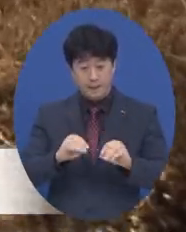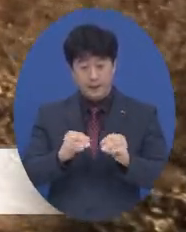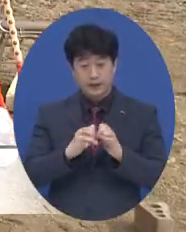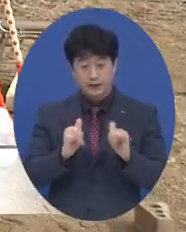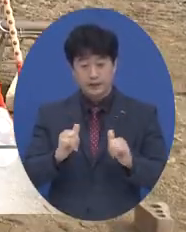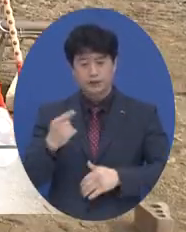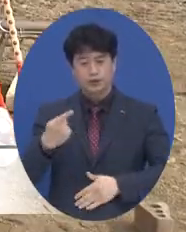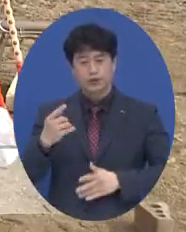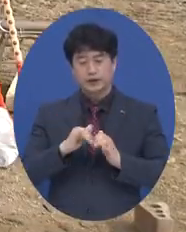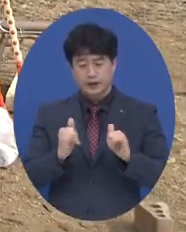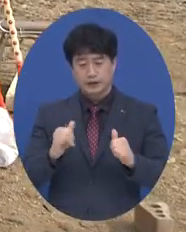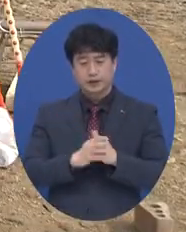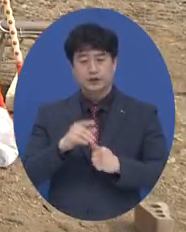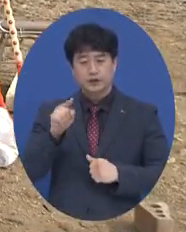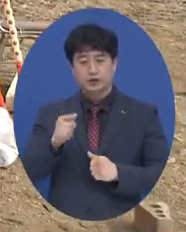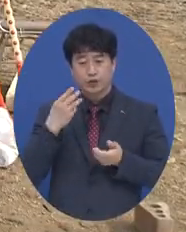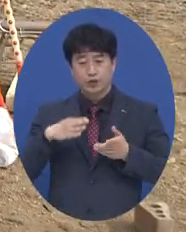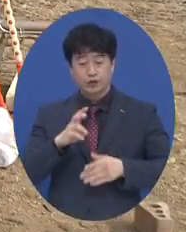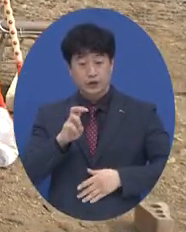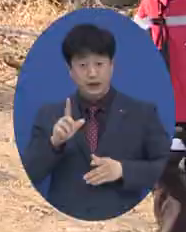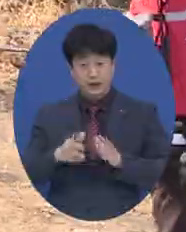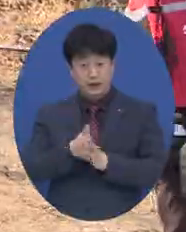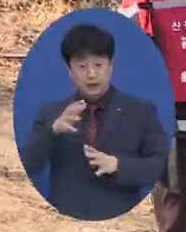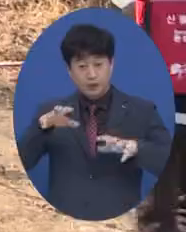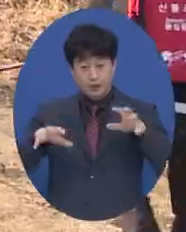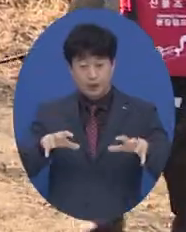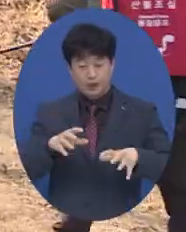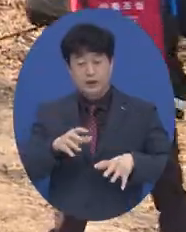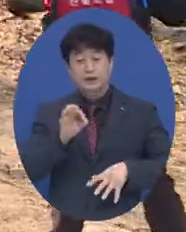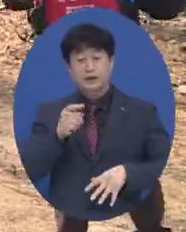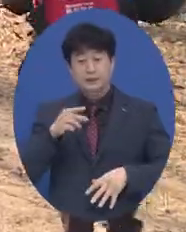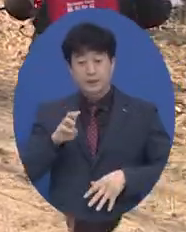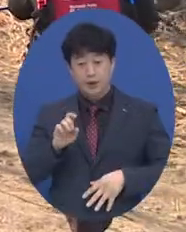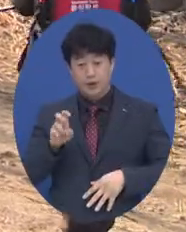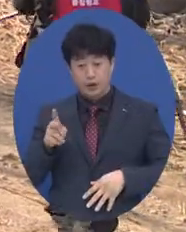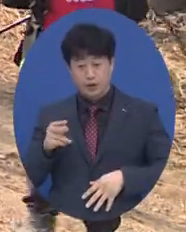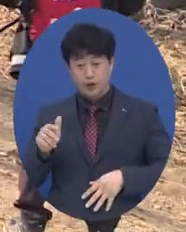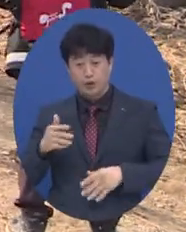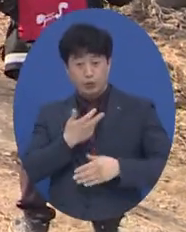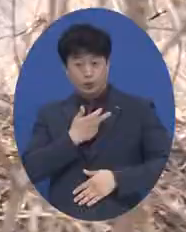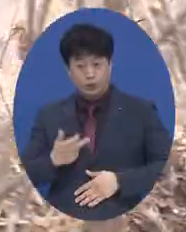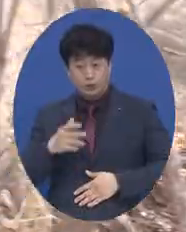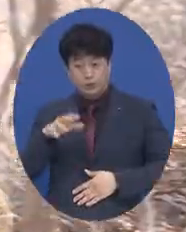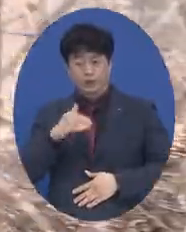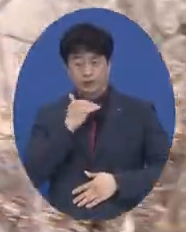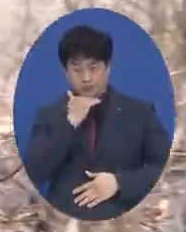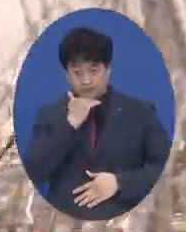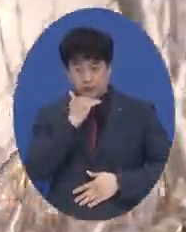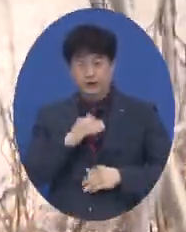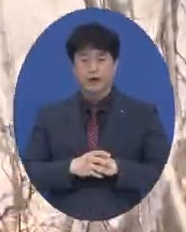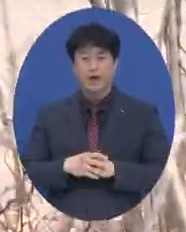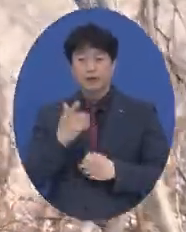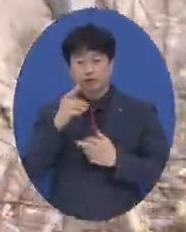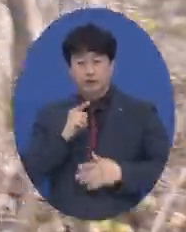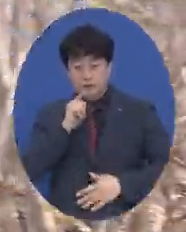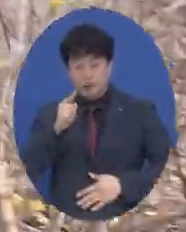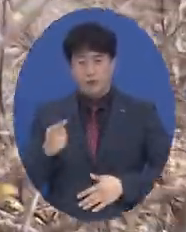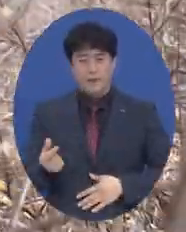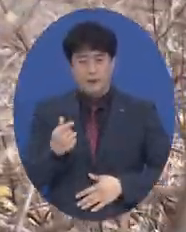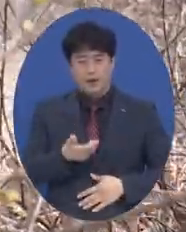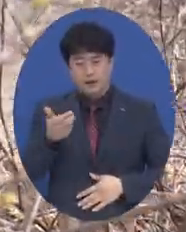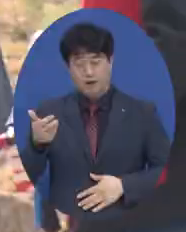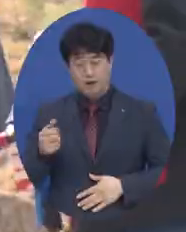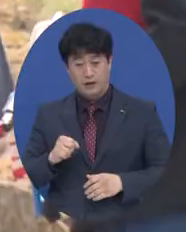명 이들은 경기도 31개 시 군 각 읍 면 동에서 대기하다 3불 신고가 들어오면 신속히 이동의 불을